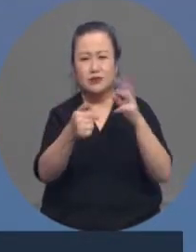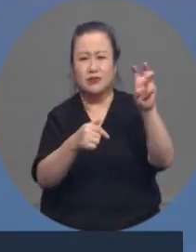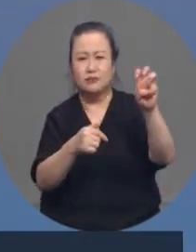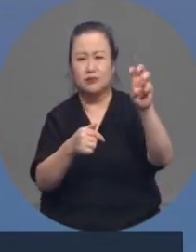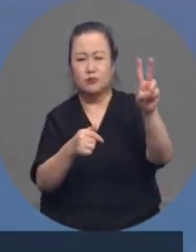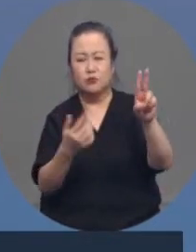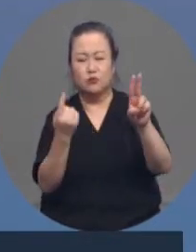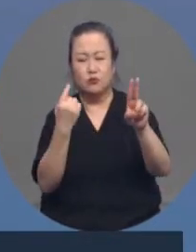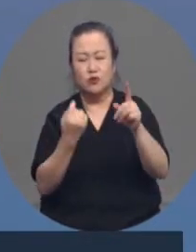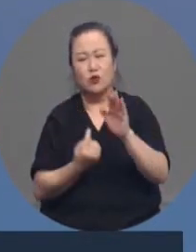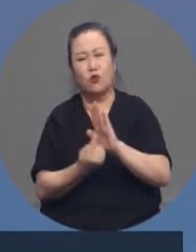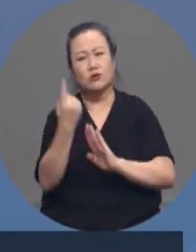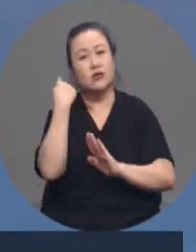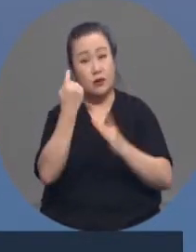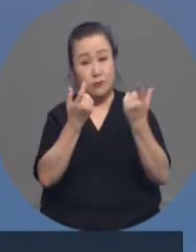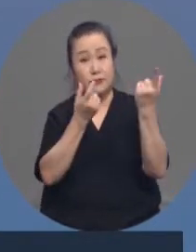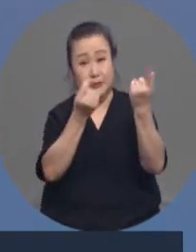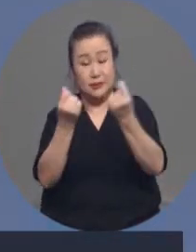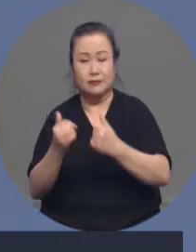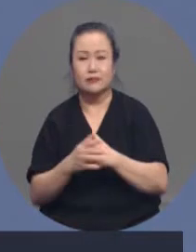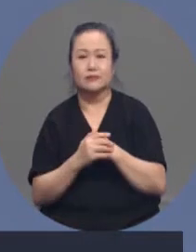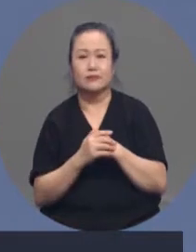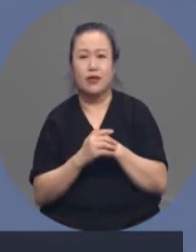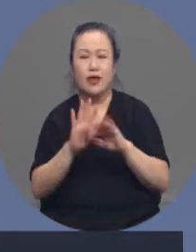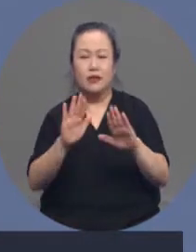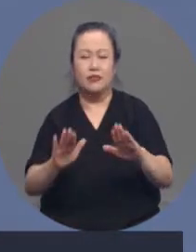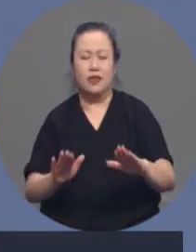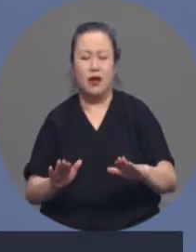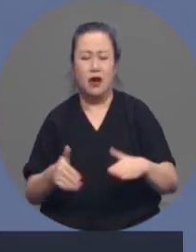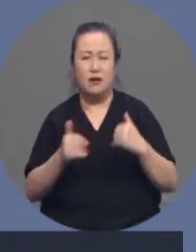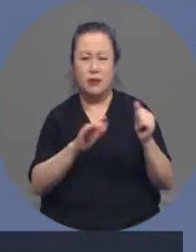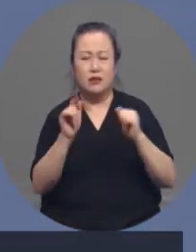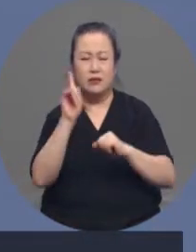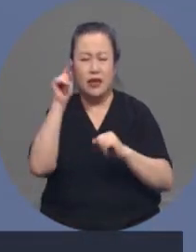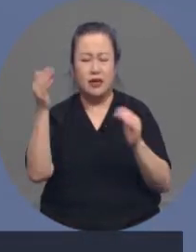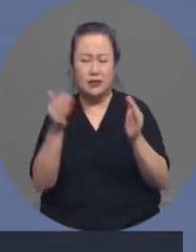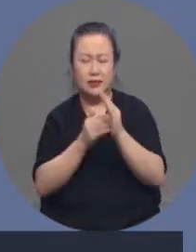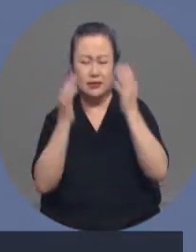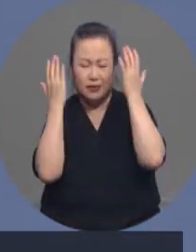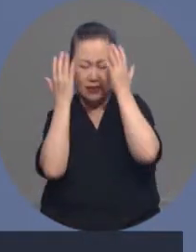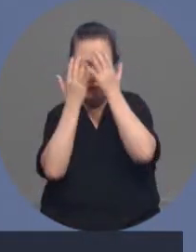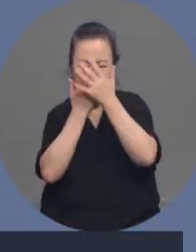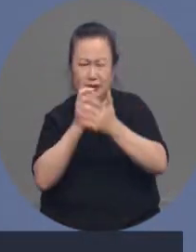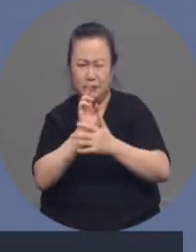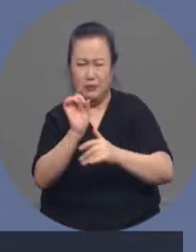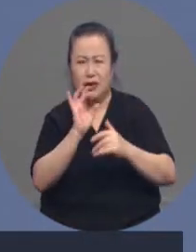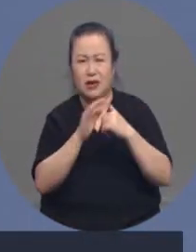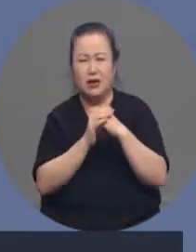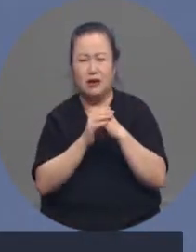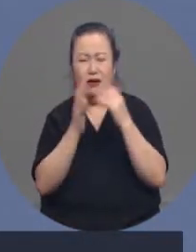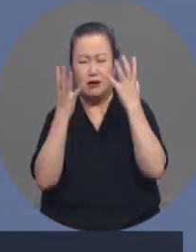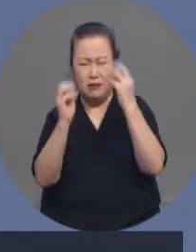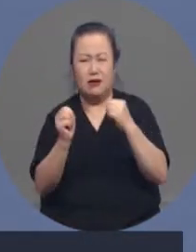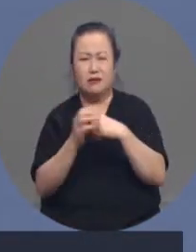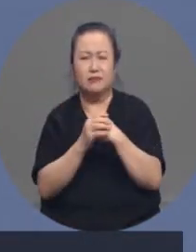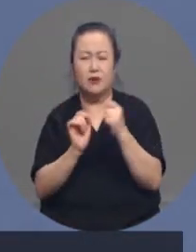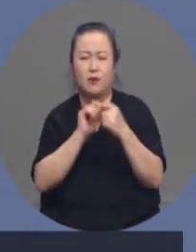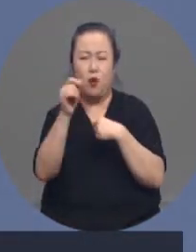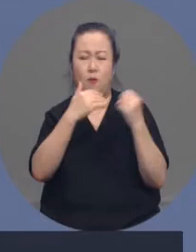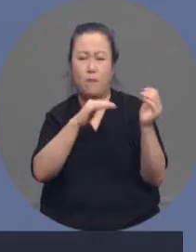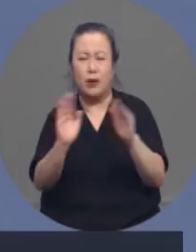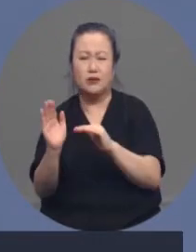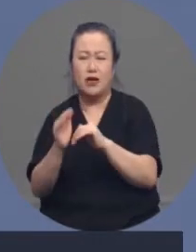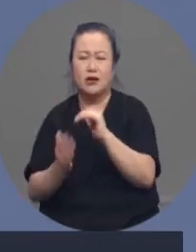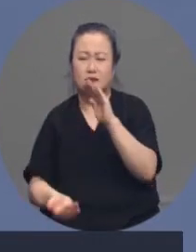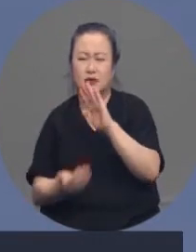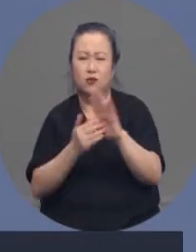32도까지 오르며 어제와 비슷하겠습니다. 남해상은 내일까지 바다 안개가 짙게 끼겠고요. 바다의 물결은 먼바다를